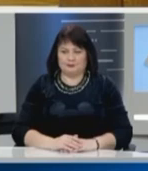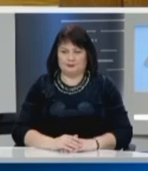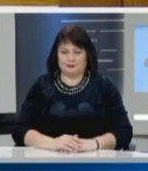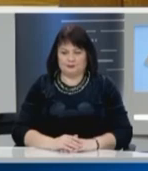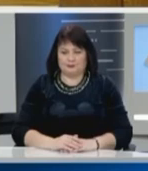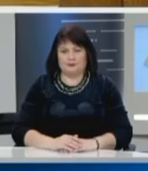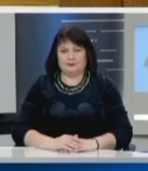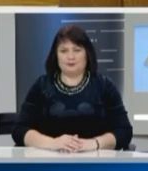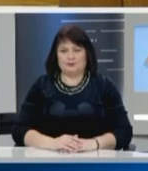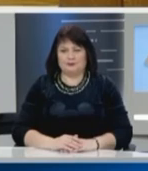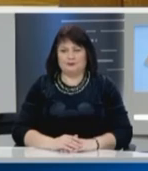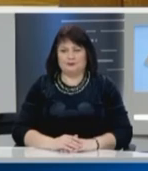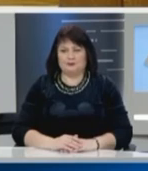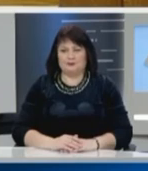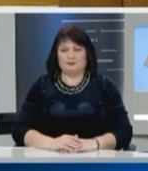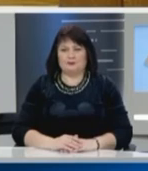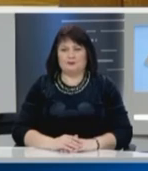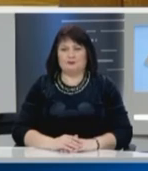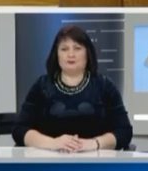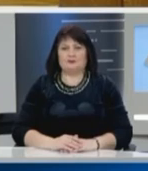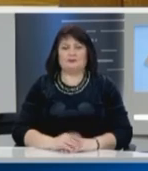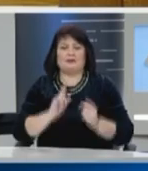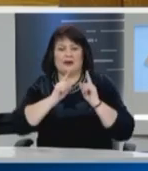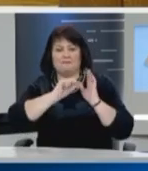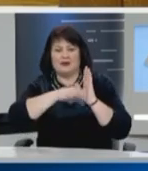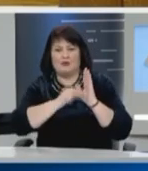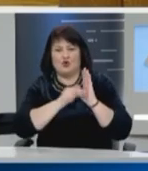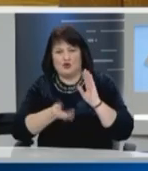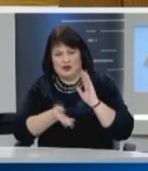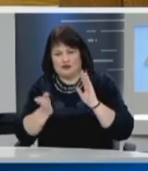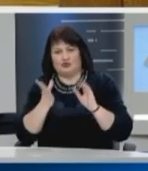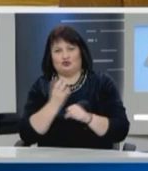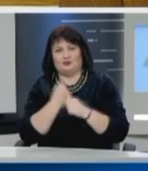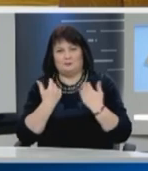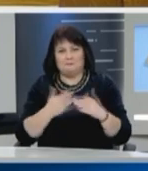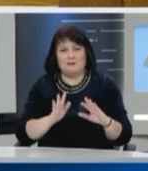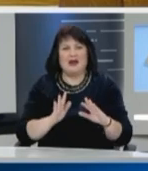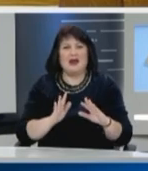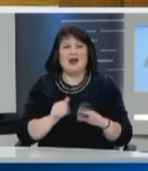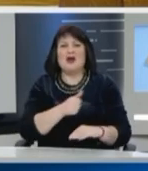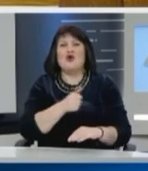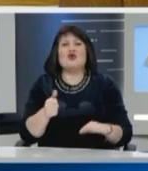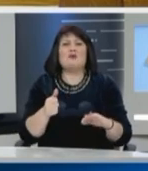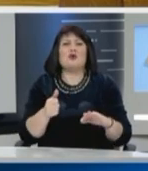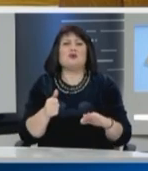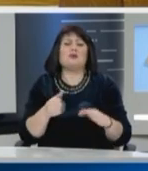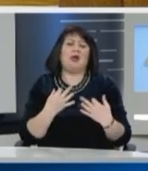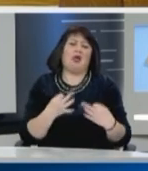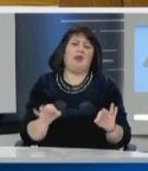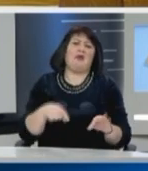Για να μην είναι η έξοδος από τα μνημόνια μία καινή